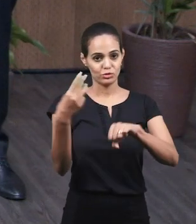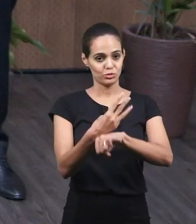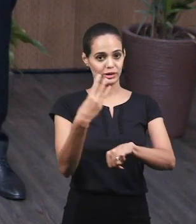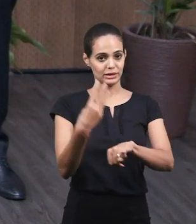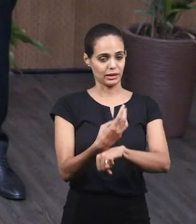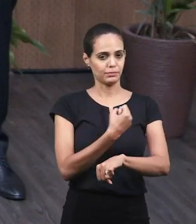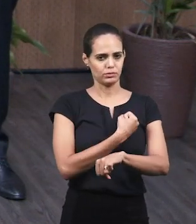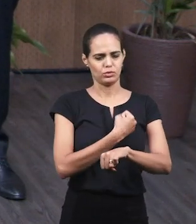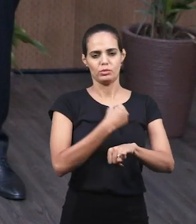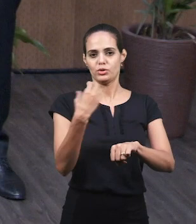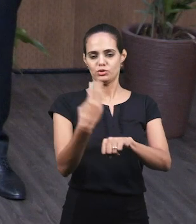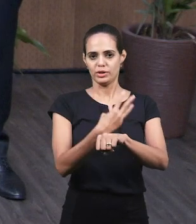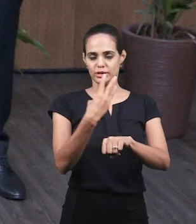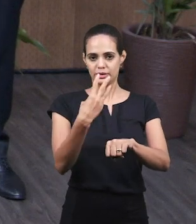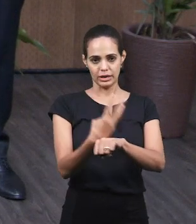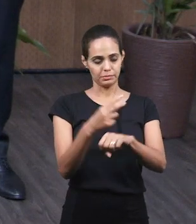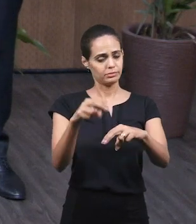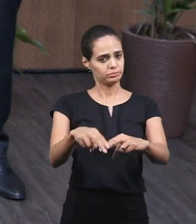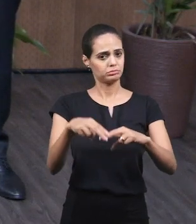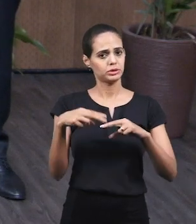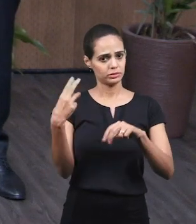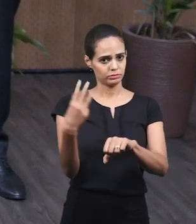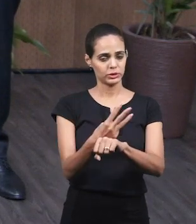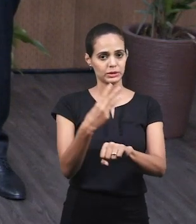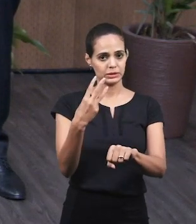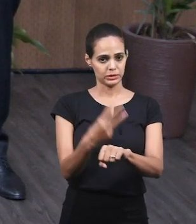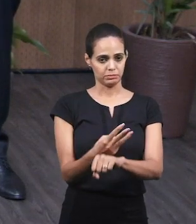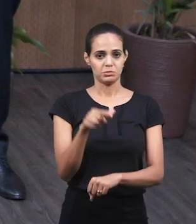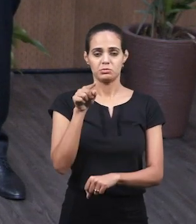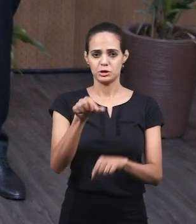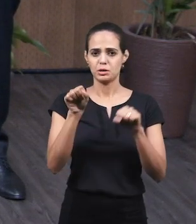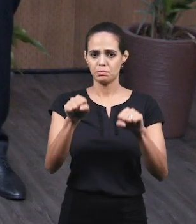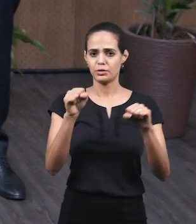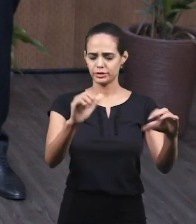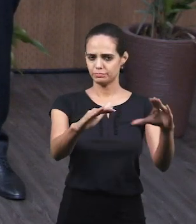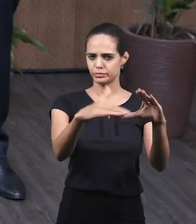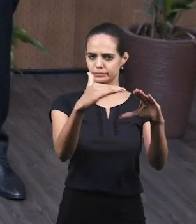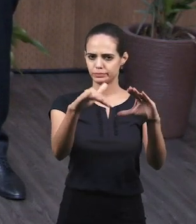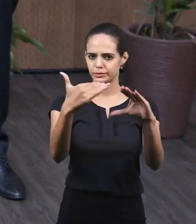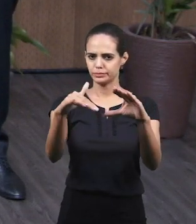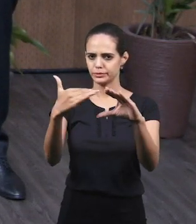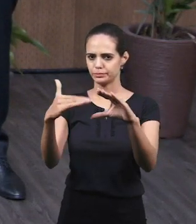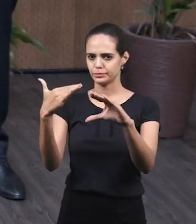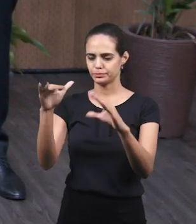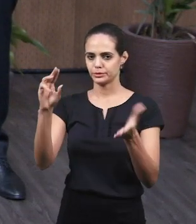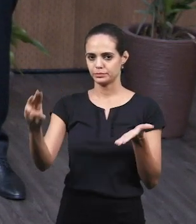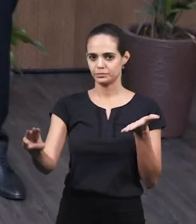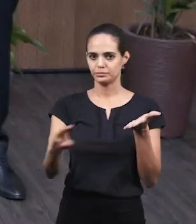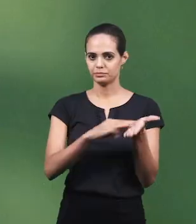le numéro de WhatsApp à travers duquel vous pouvez nous envoyer un message.